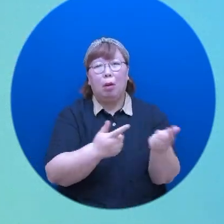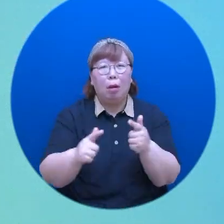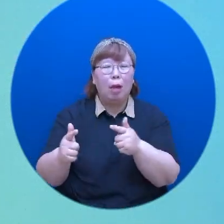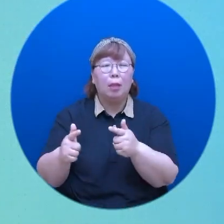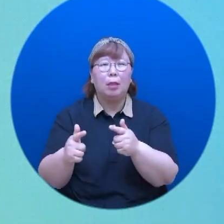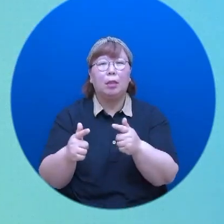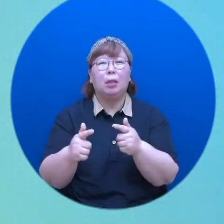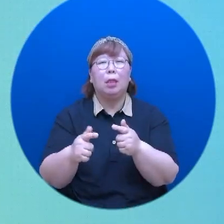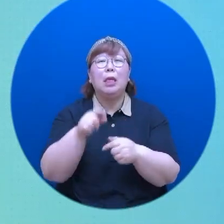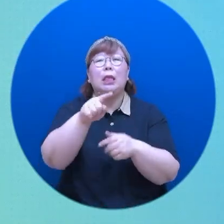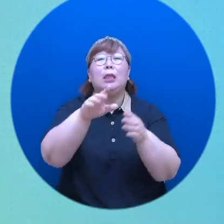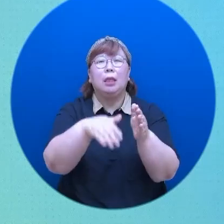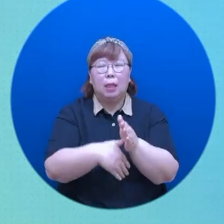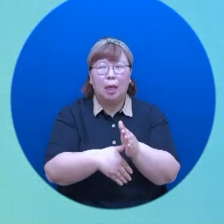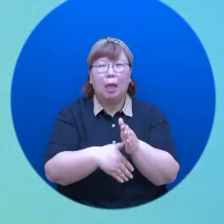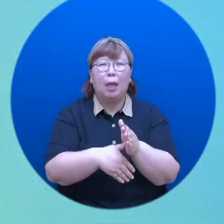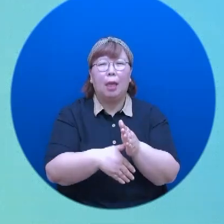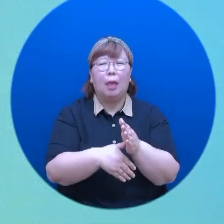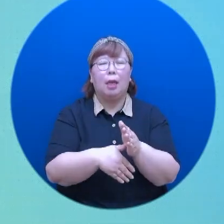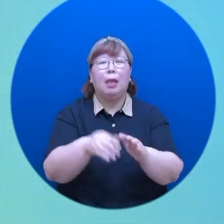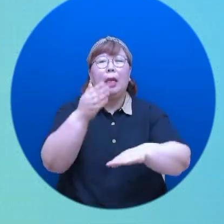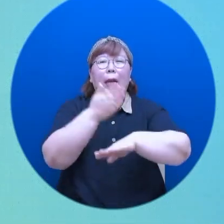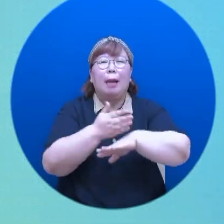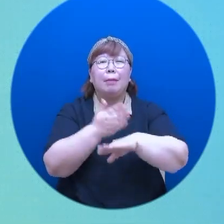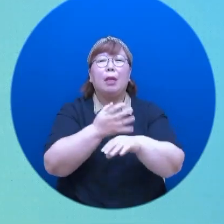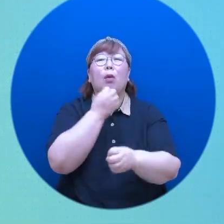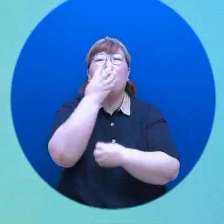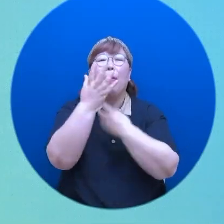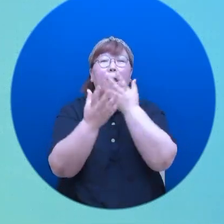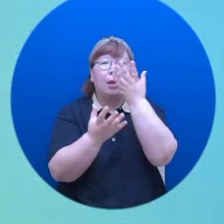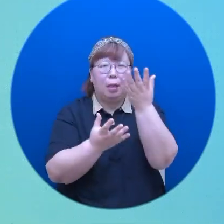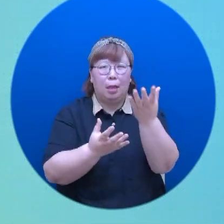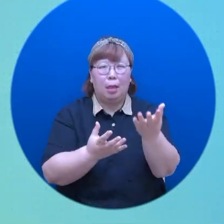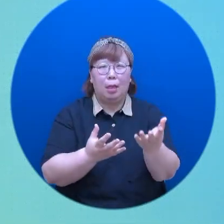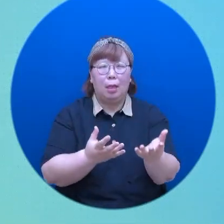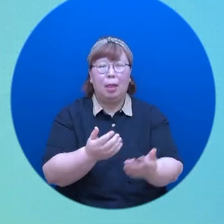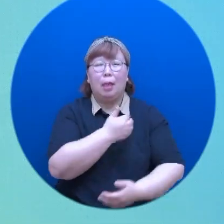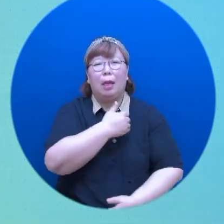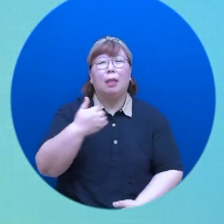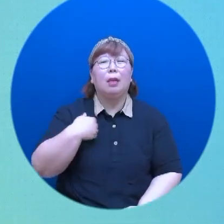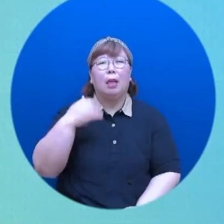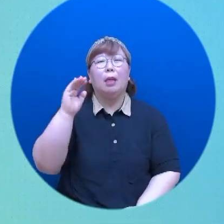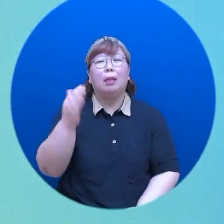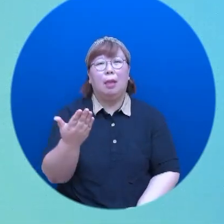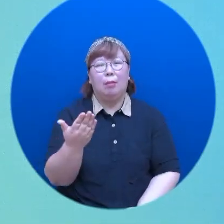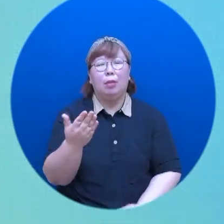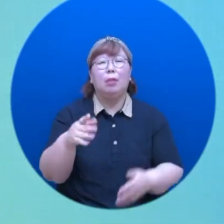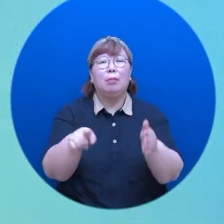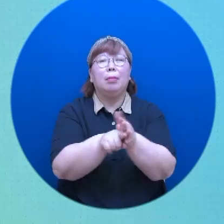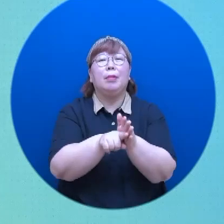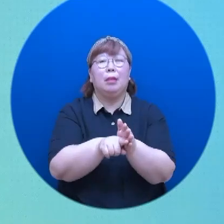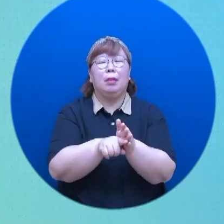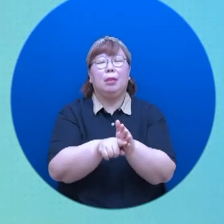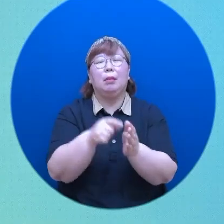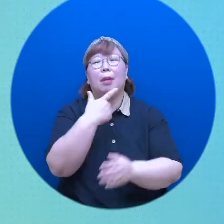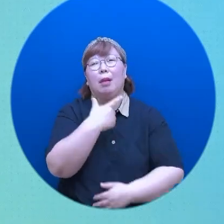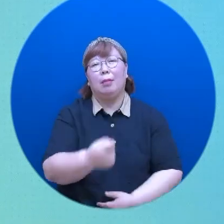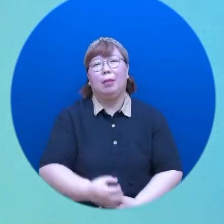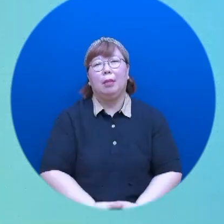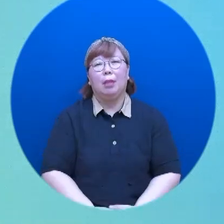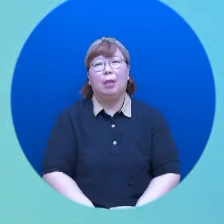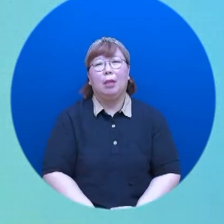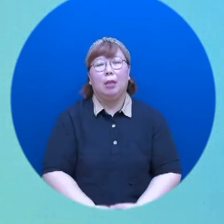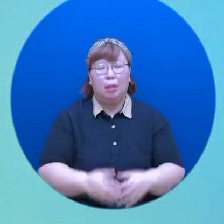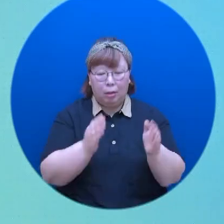그때 비로소 감사의 고백으로 우리 입술에 가득하게 되는 줄로 믿으시기를 바랍니다.